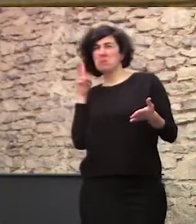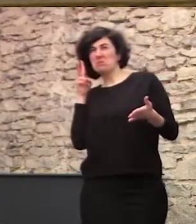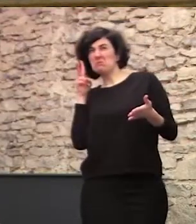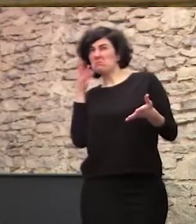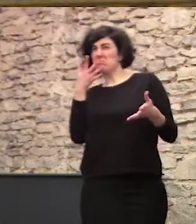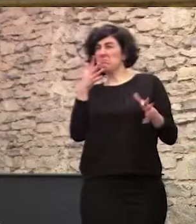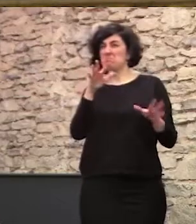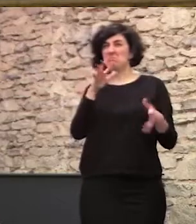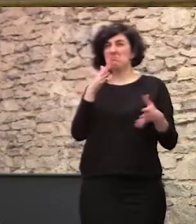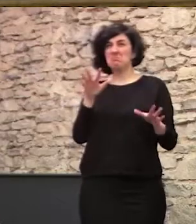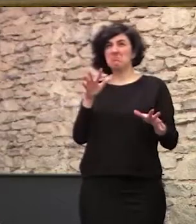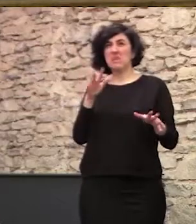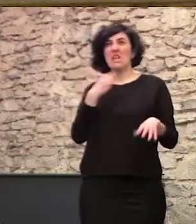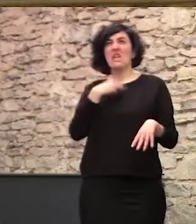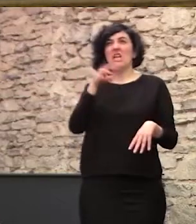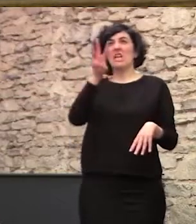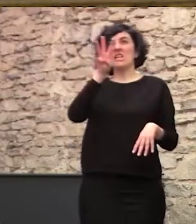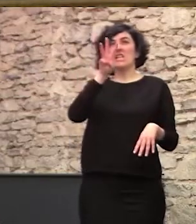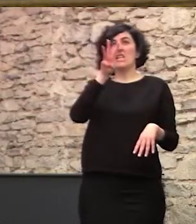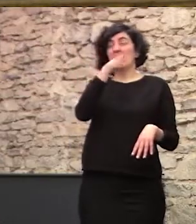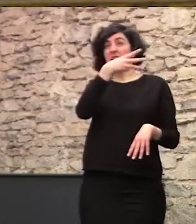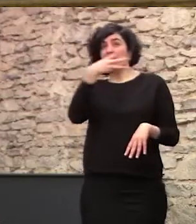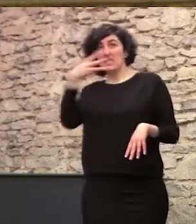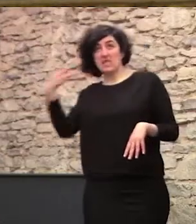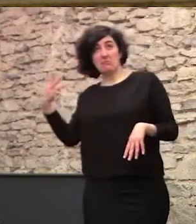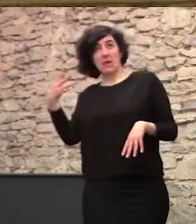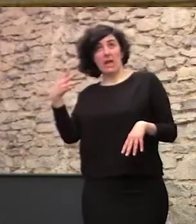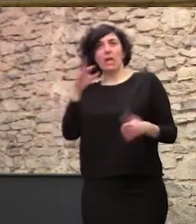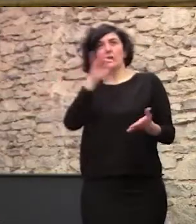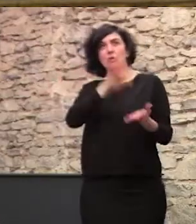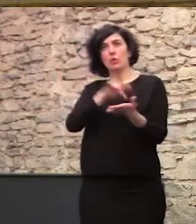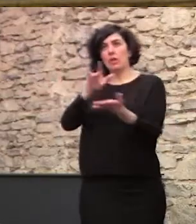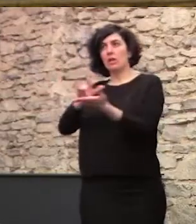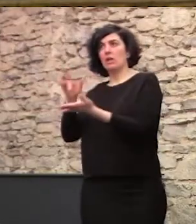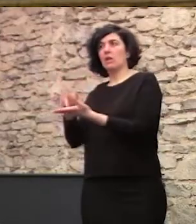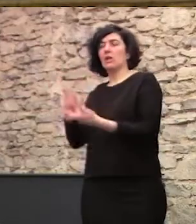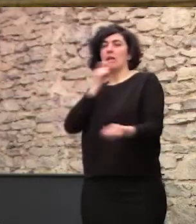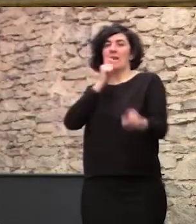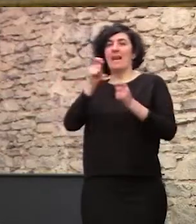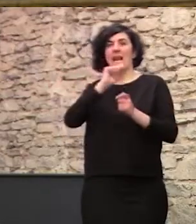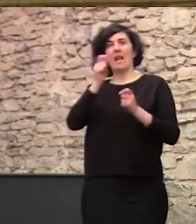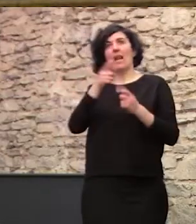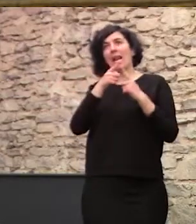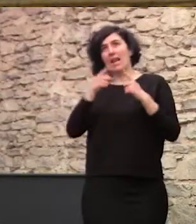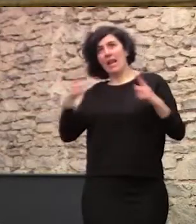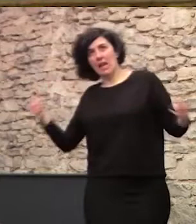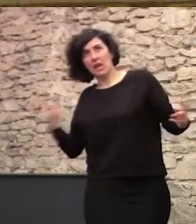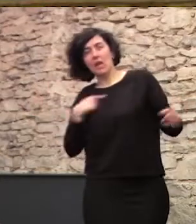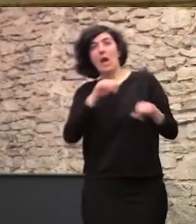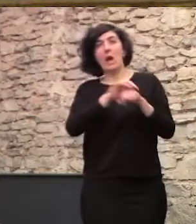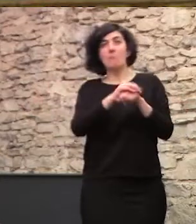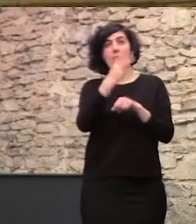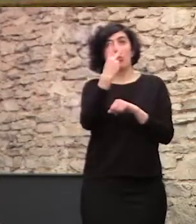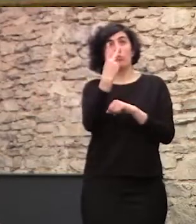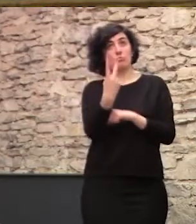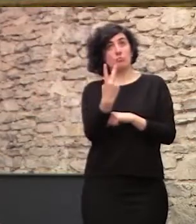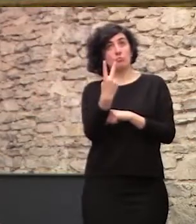bi urte esango nuke, eta bueno, hiru astean behin dira elkarrizketa luzeak, eta ibiltzen gara hiru lagun horretan,